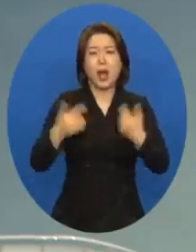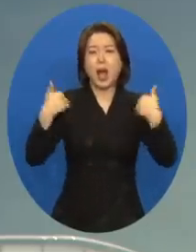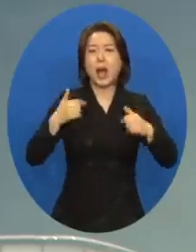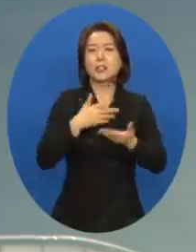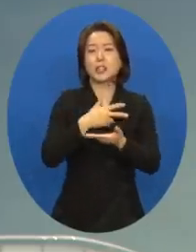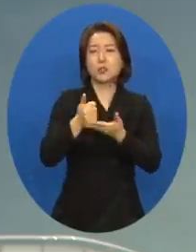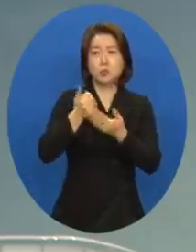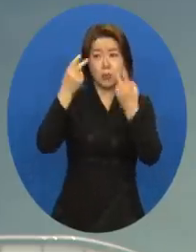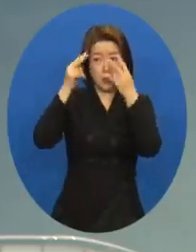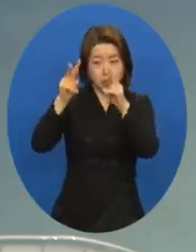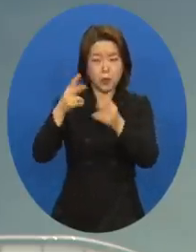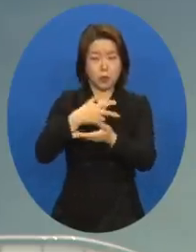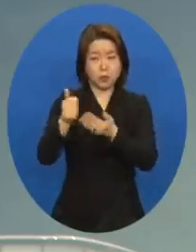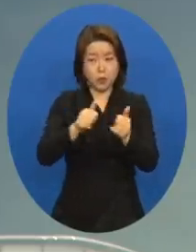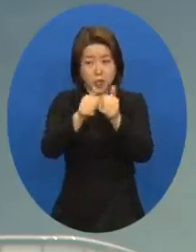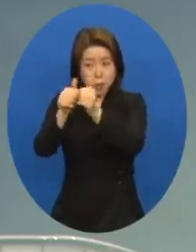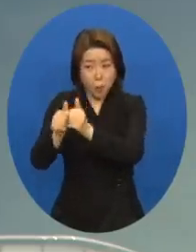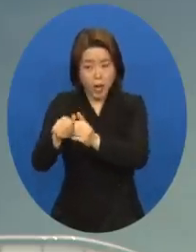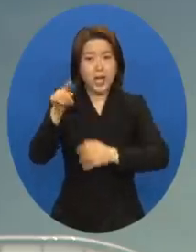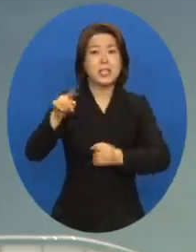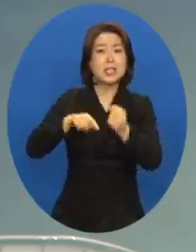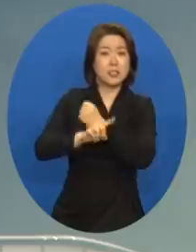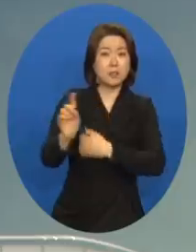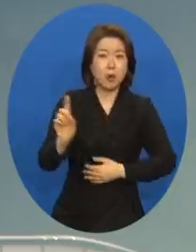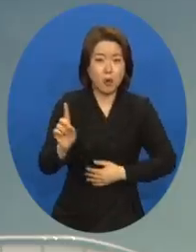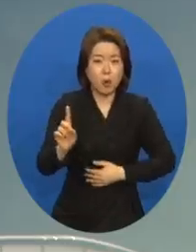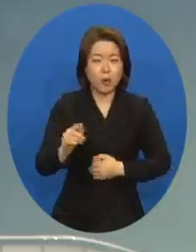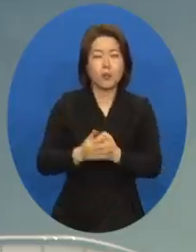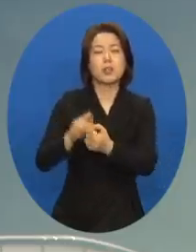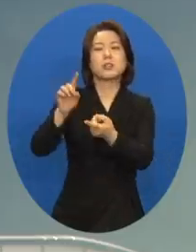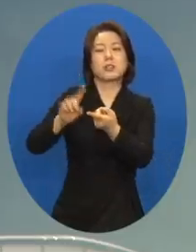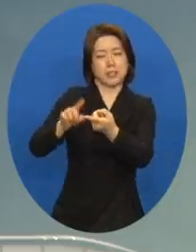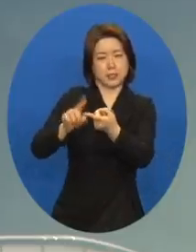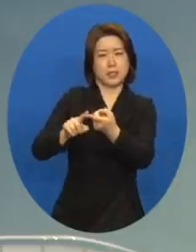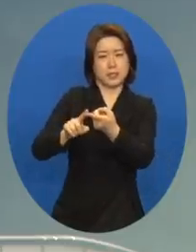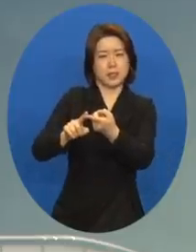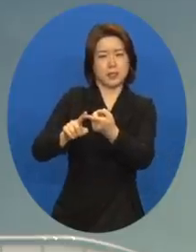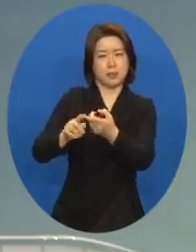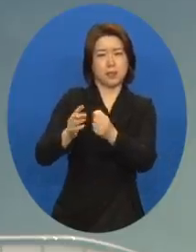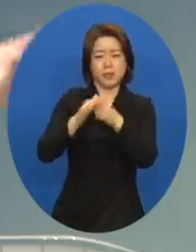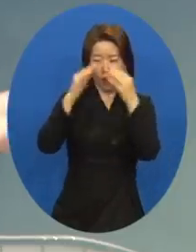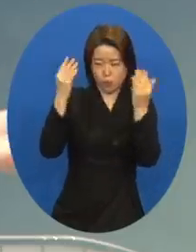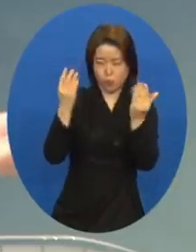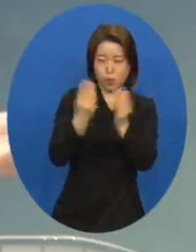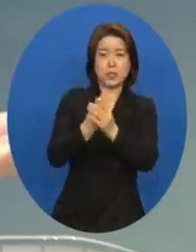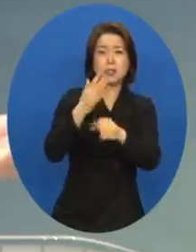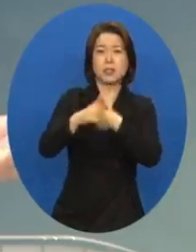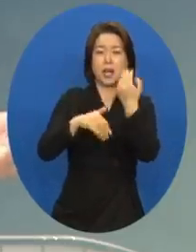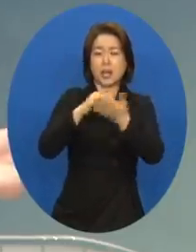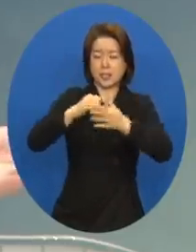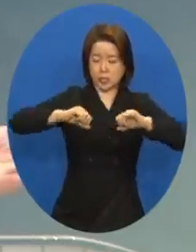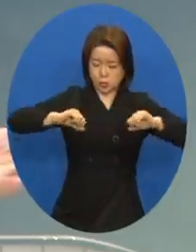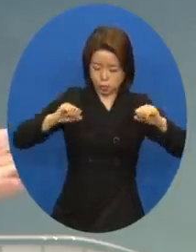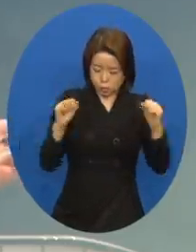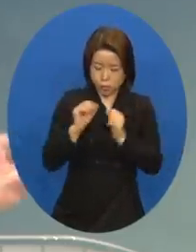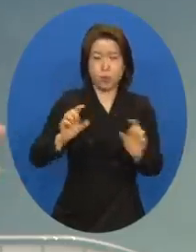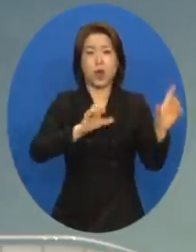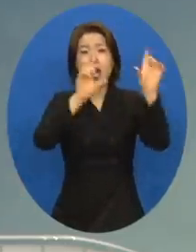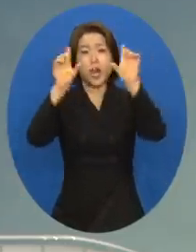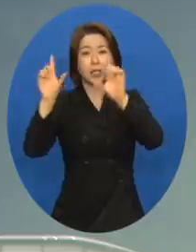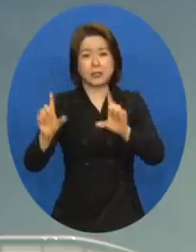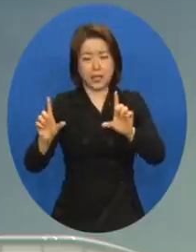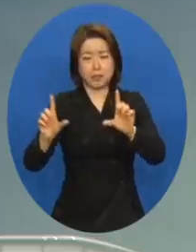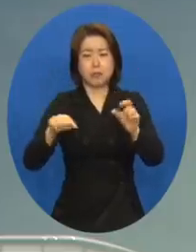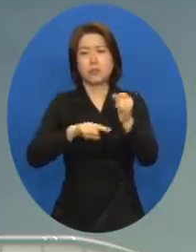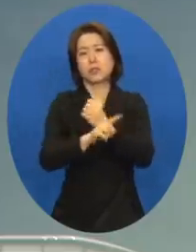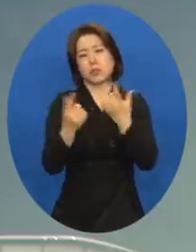주님을 바라보고 주님과 동행한다는 것은 그 자체가 완전히 하나님께 순종하는 삶을